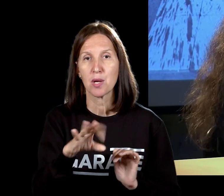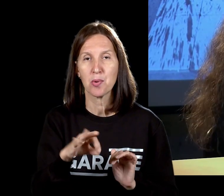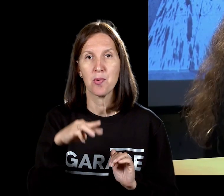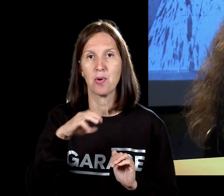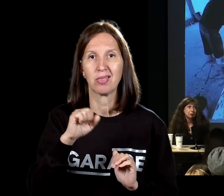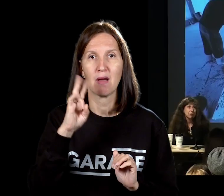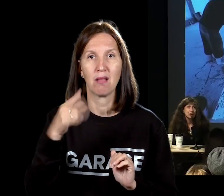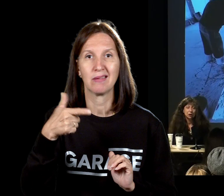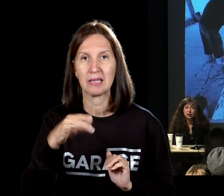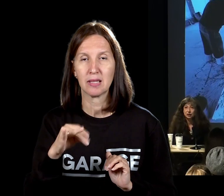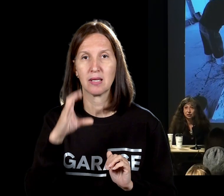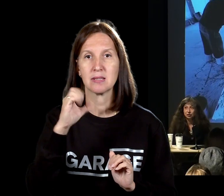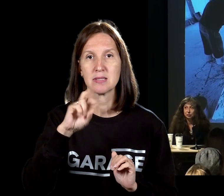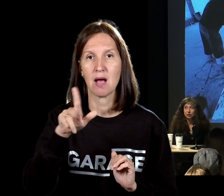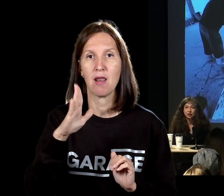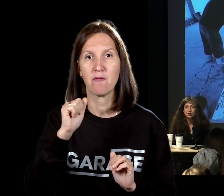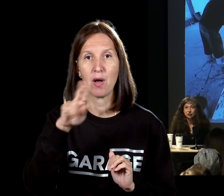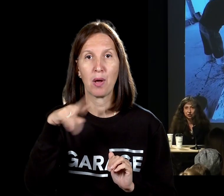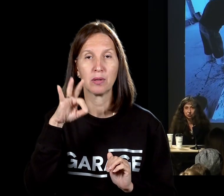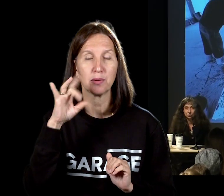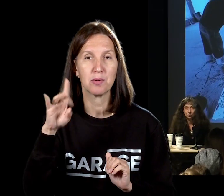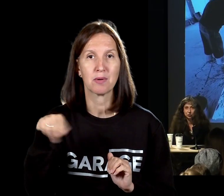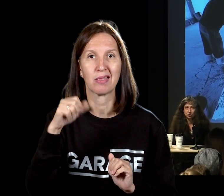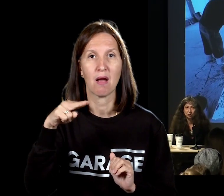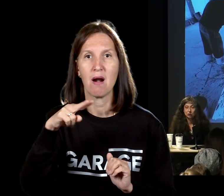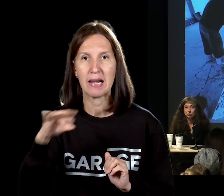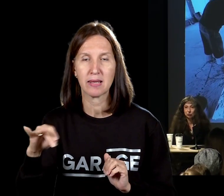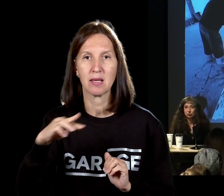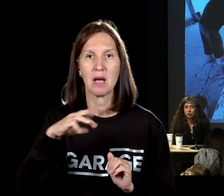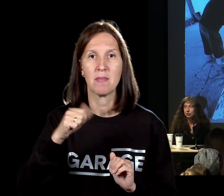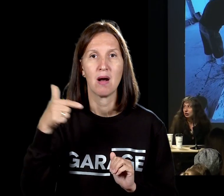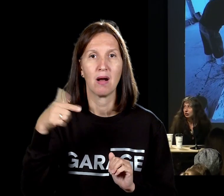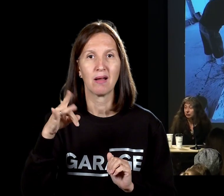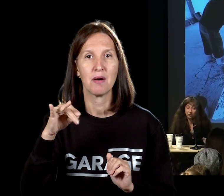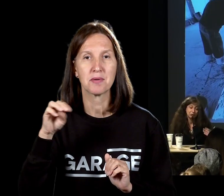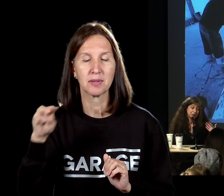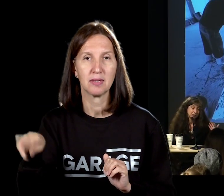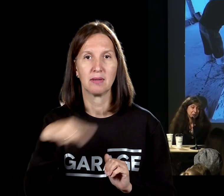это Магрит, там де Кирика, с которого как бы в каком смысле, который был